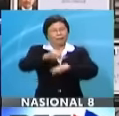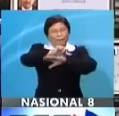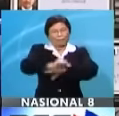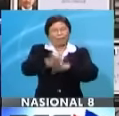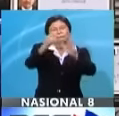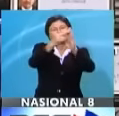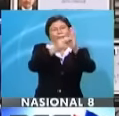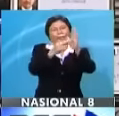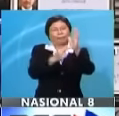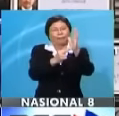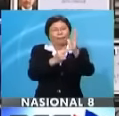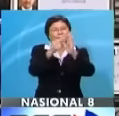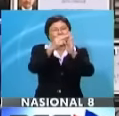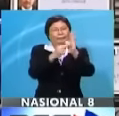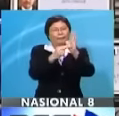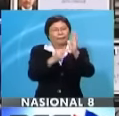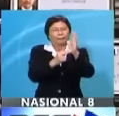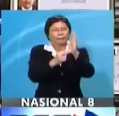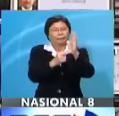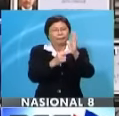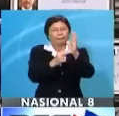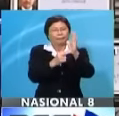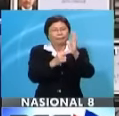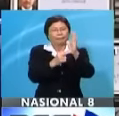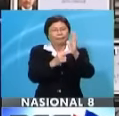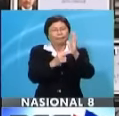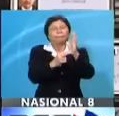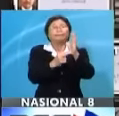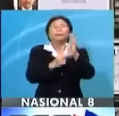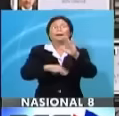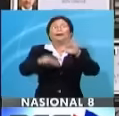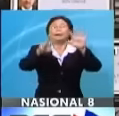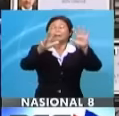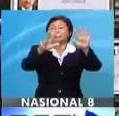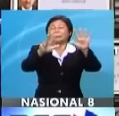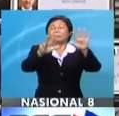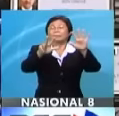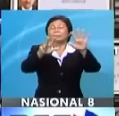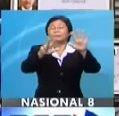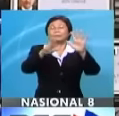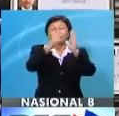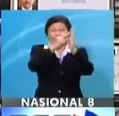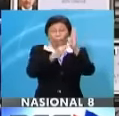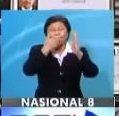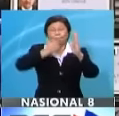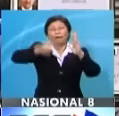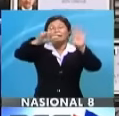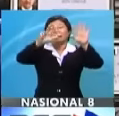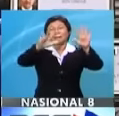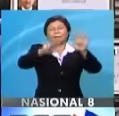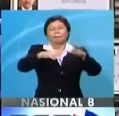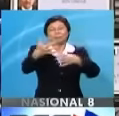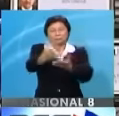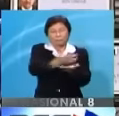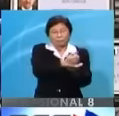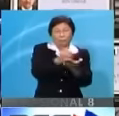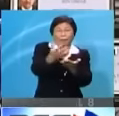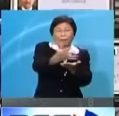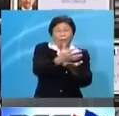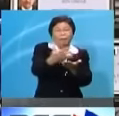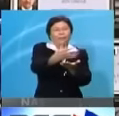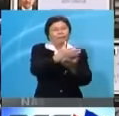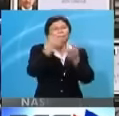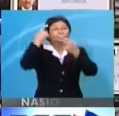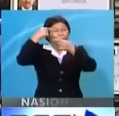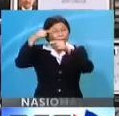peraturan terbaik, good regulatory practices. Dan lapan ialah untuk mencapai hasil substantif dalam